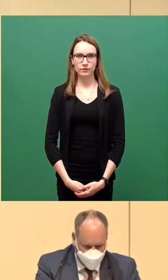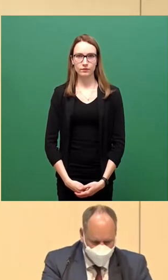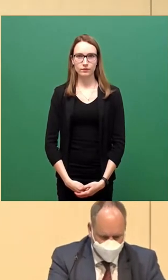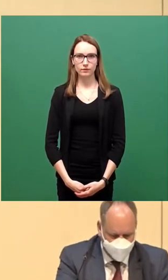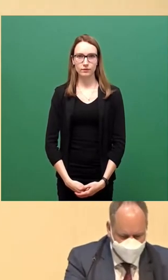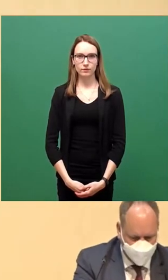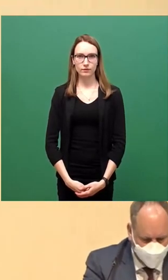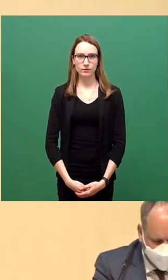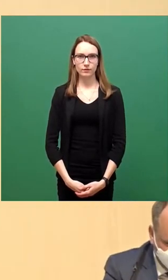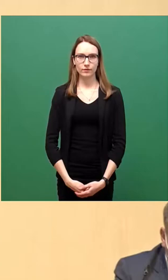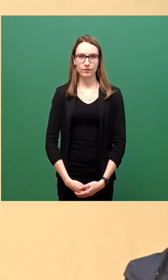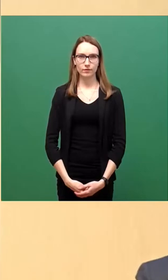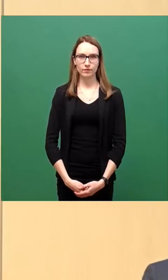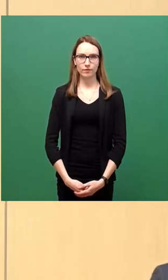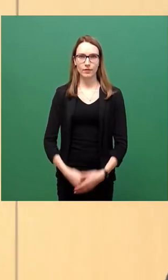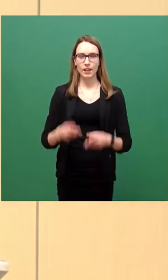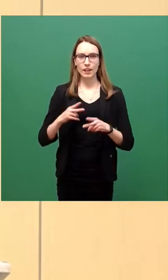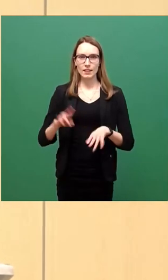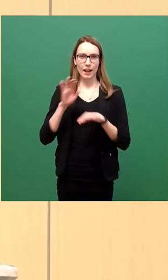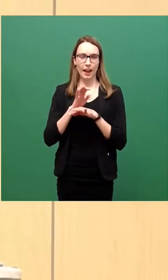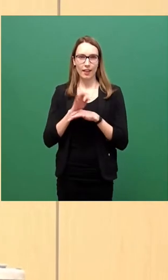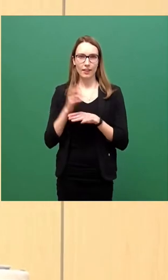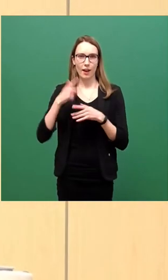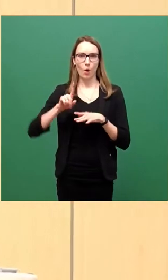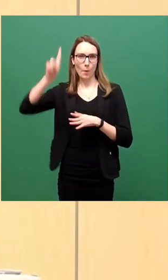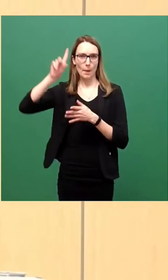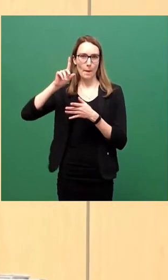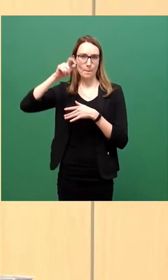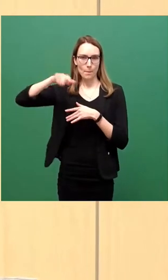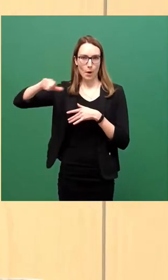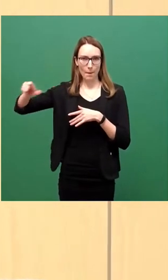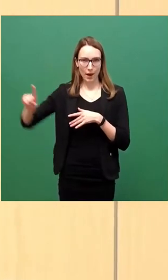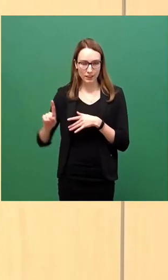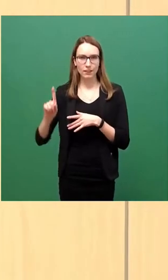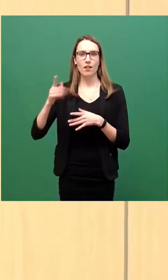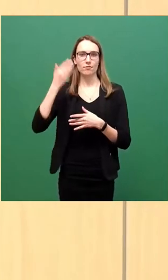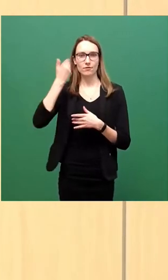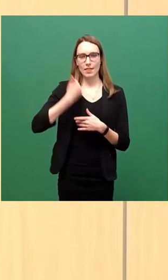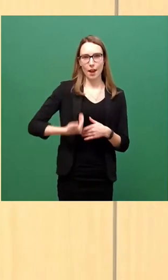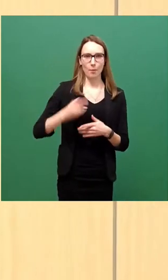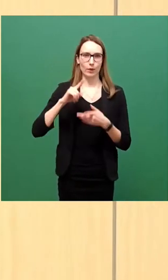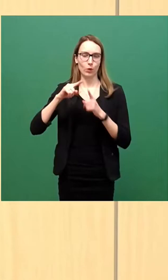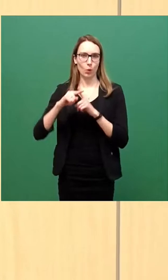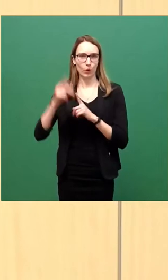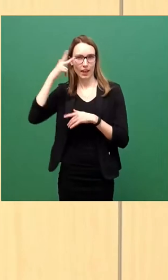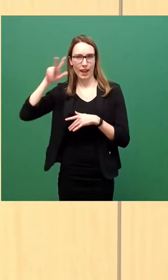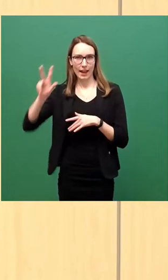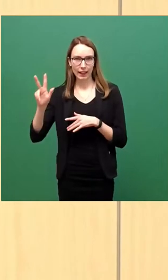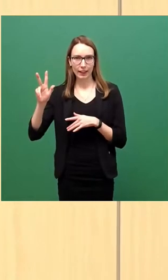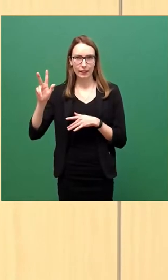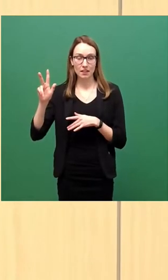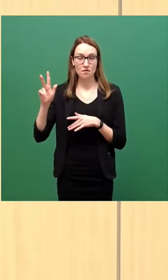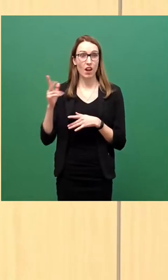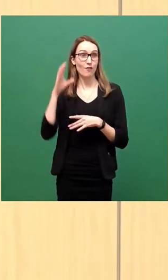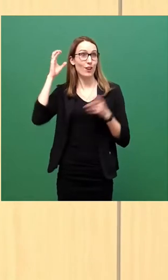Sehr geehrter Herr Oberbürgermeister, meine Damen und Herren, es mag sein, dass es cool ist, aber wir